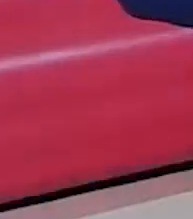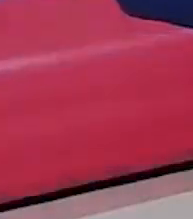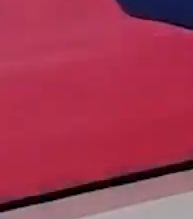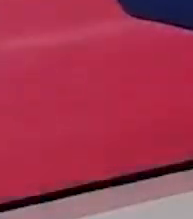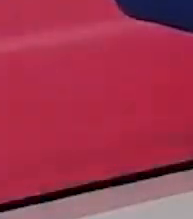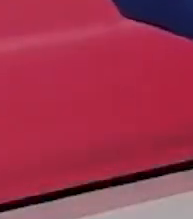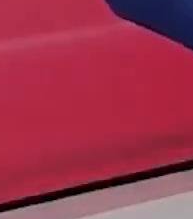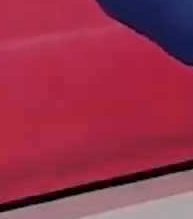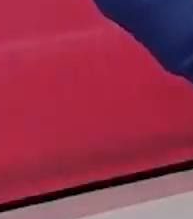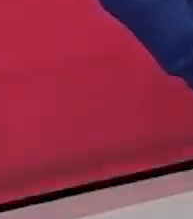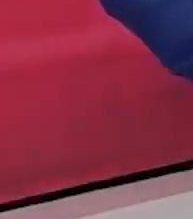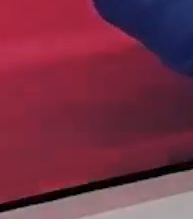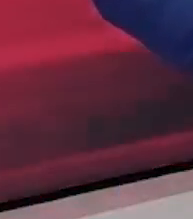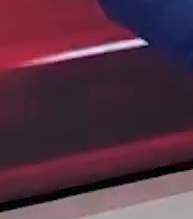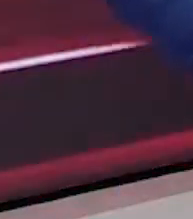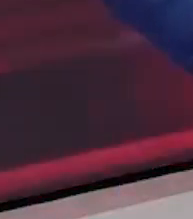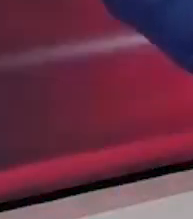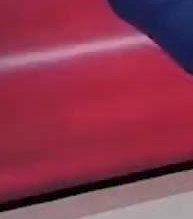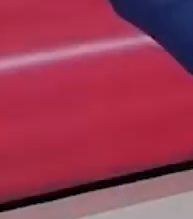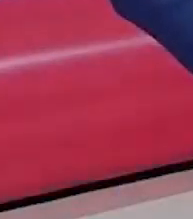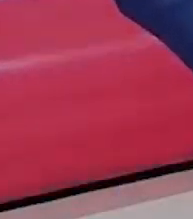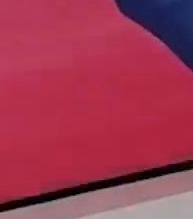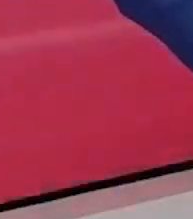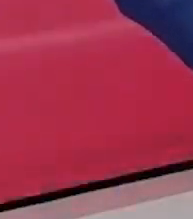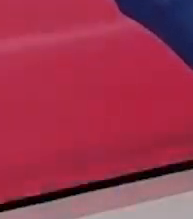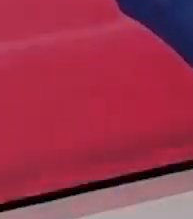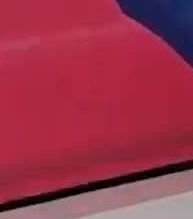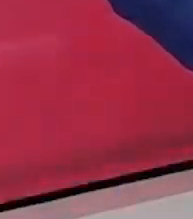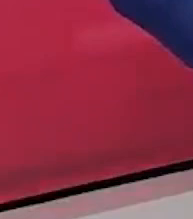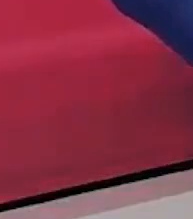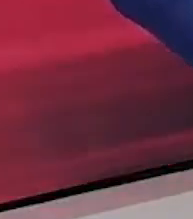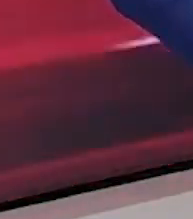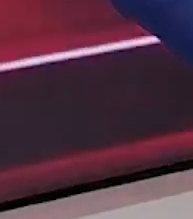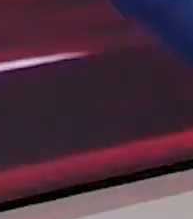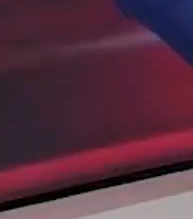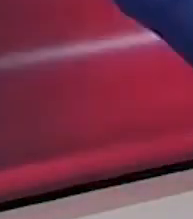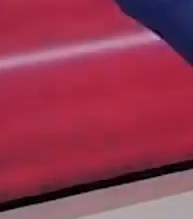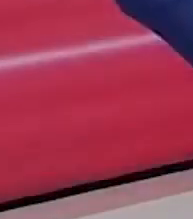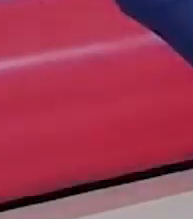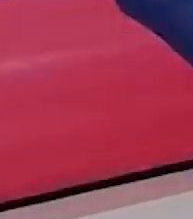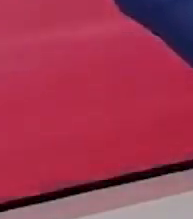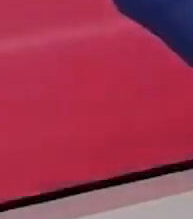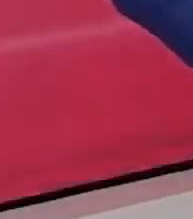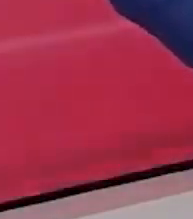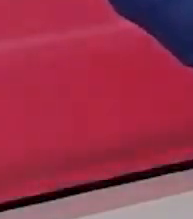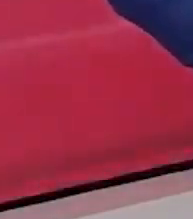mga balita, bisitahin at mag-subscribe sa GMA Integrated News sa YouTube. Sa mga kapuso